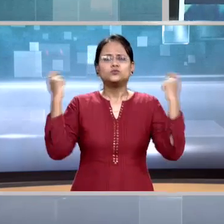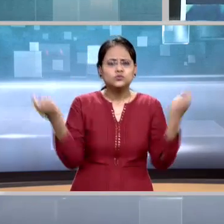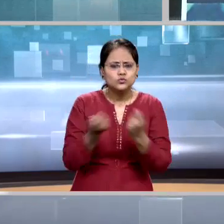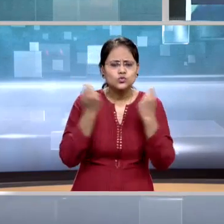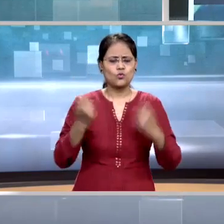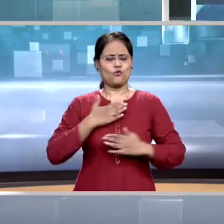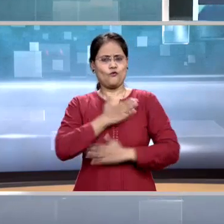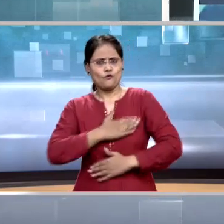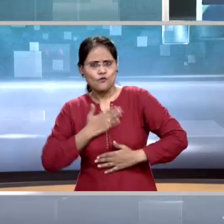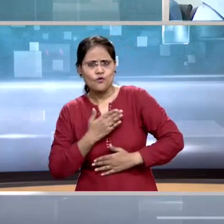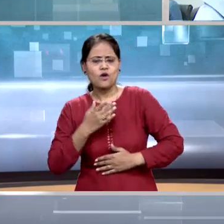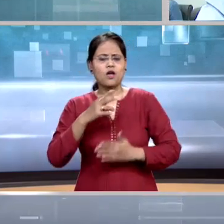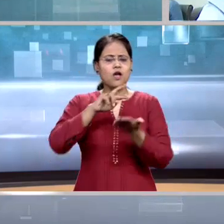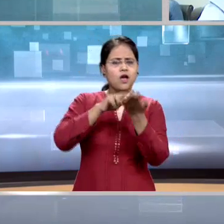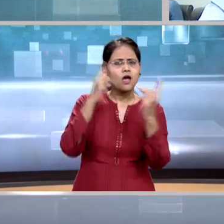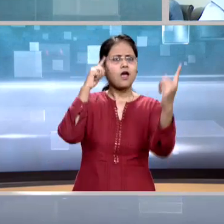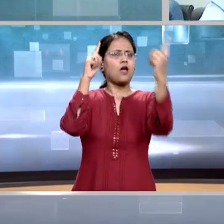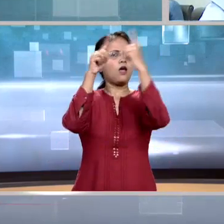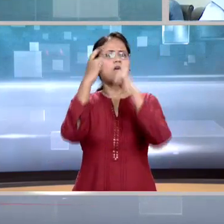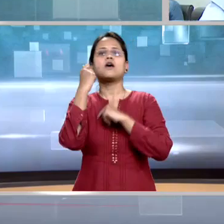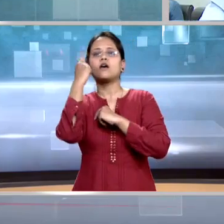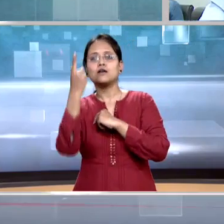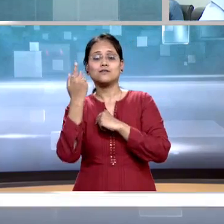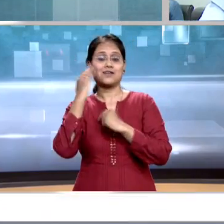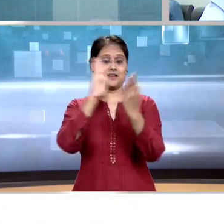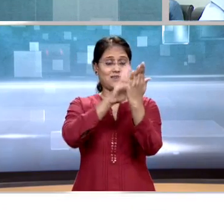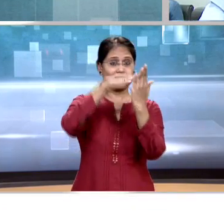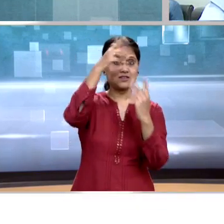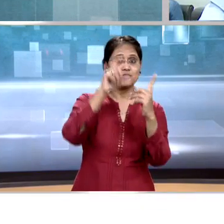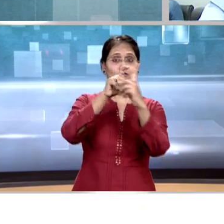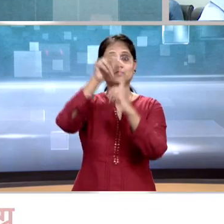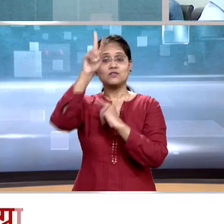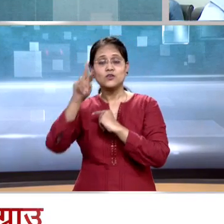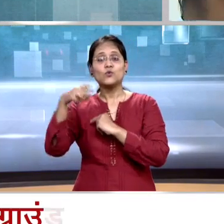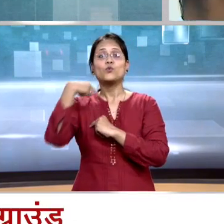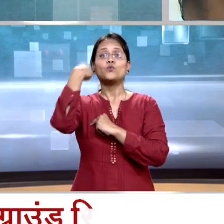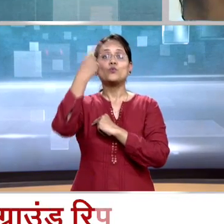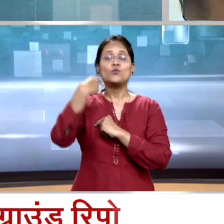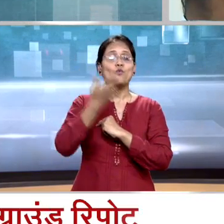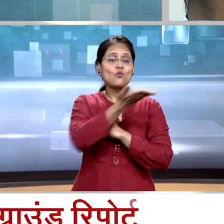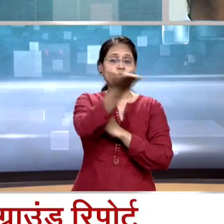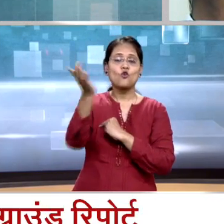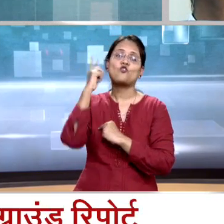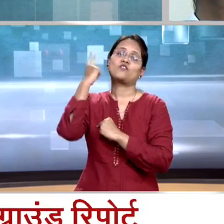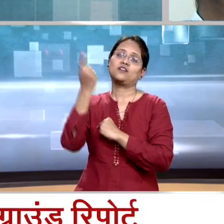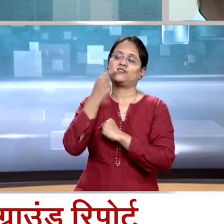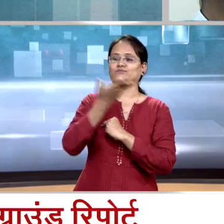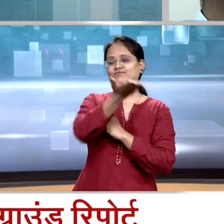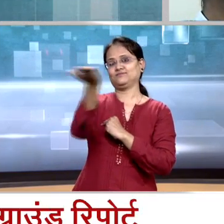पाएंगे। इन सब की खास बात ये है कि कैलेंडर और शब्दकोश बनाने वाले लोग भी मूक बधिर ही